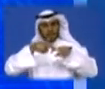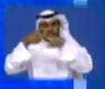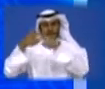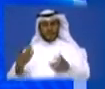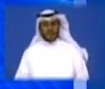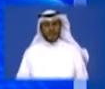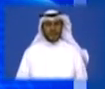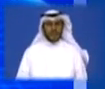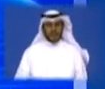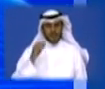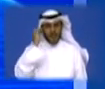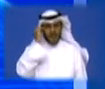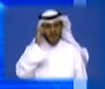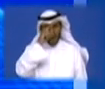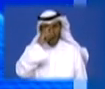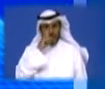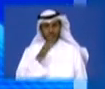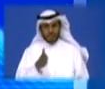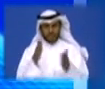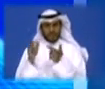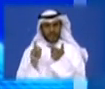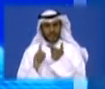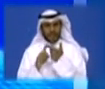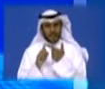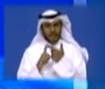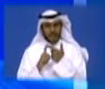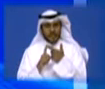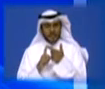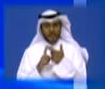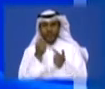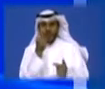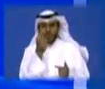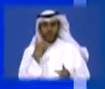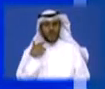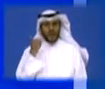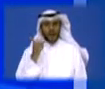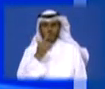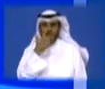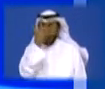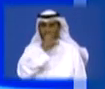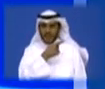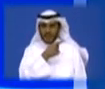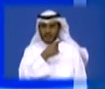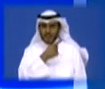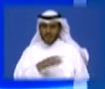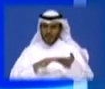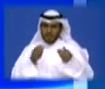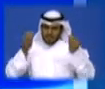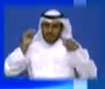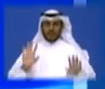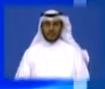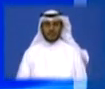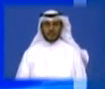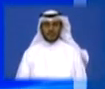الكويت في زياده راس مال المصرف العربي للتنميه الاقتصاديه في افريقيا وقرر مجلس الوزراء